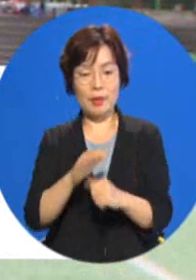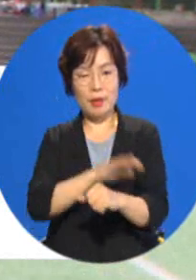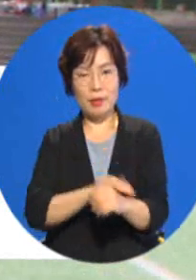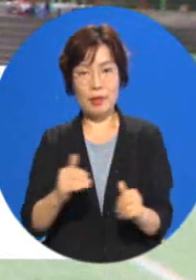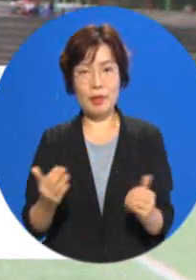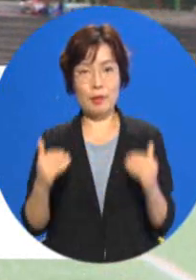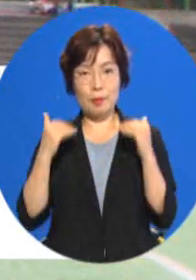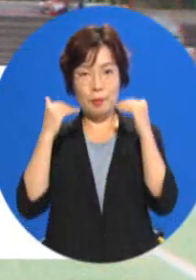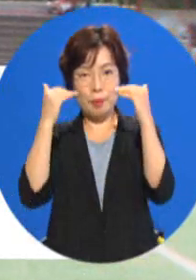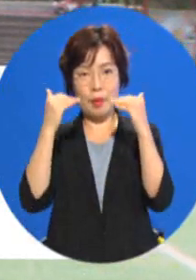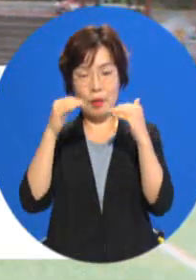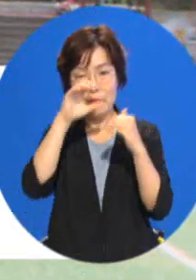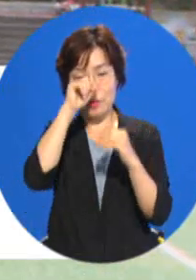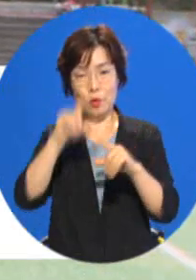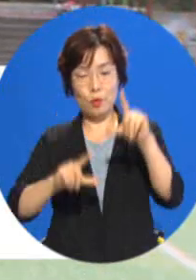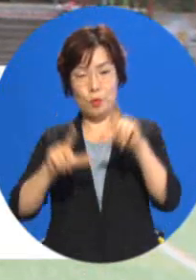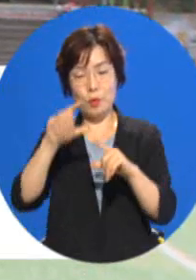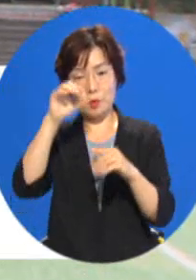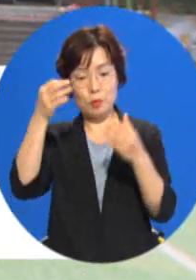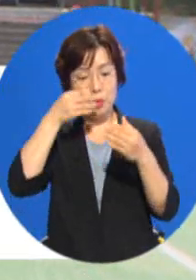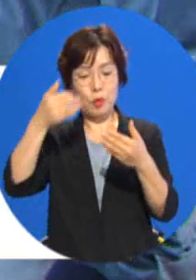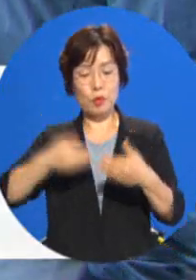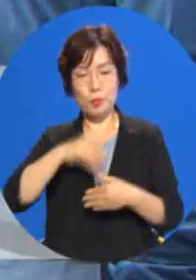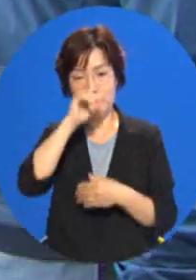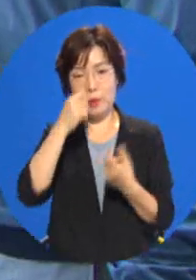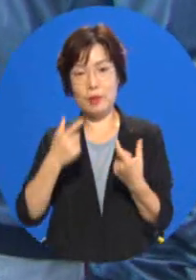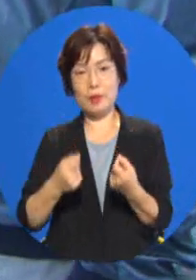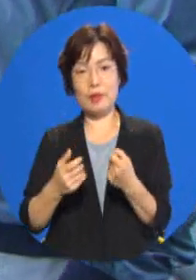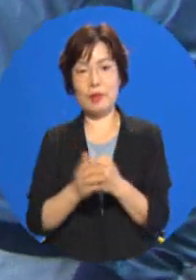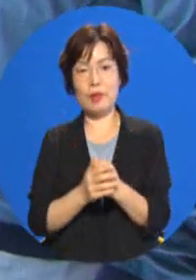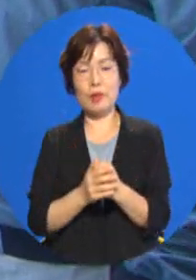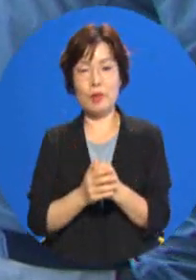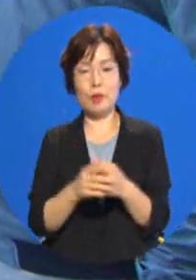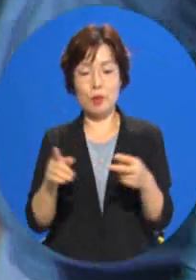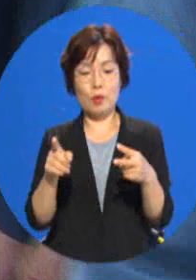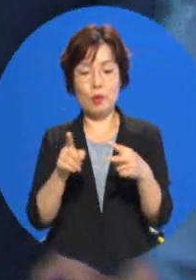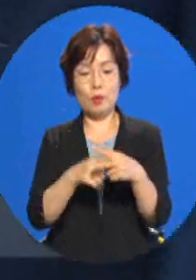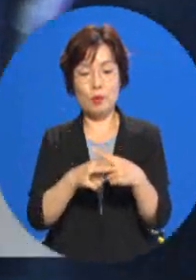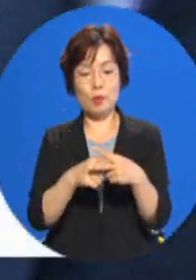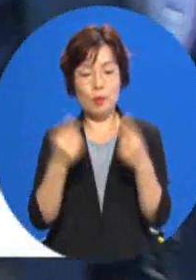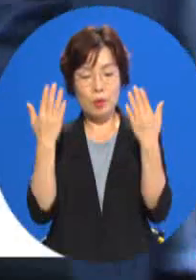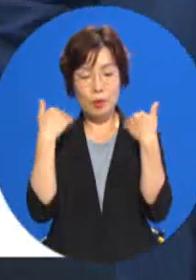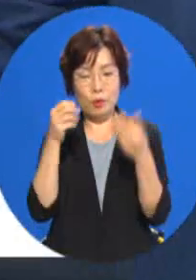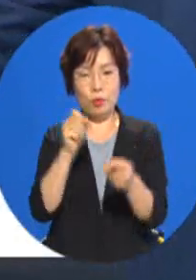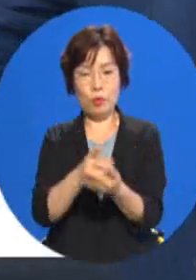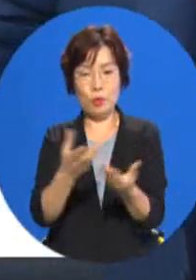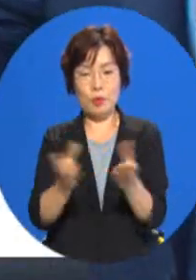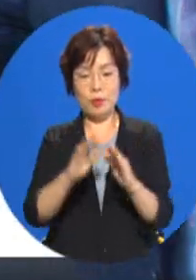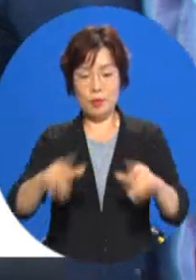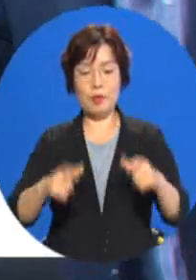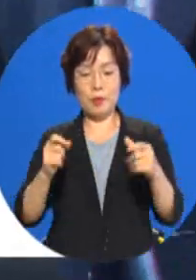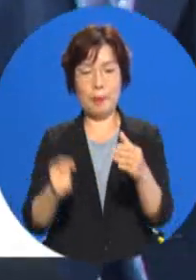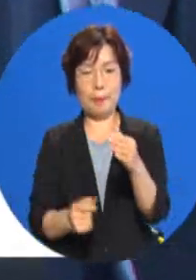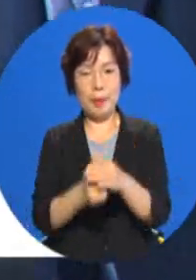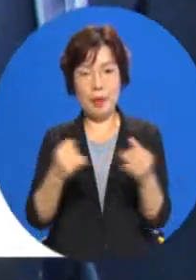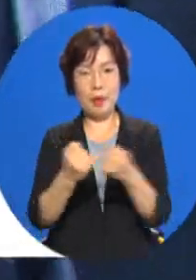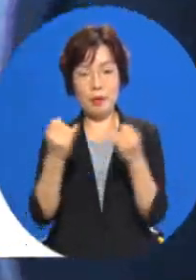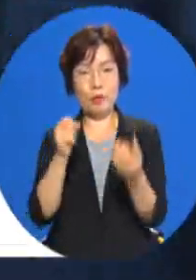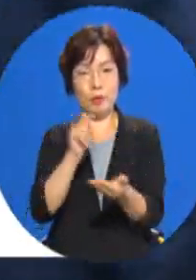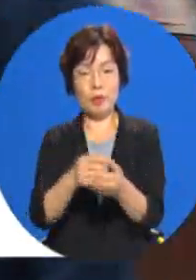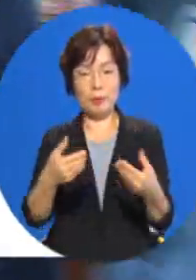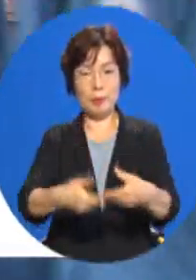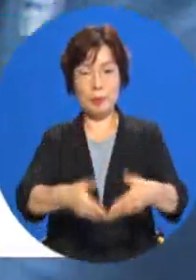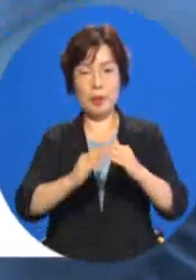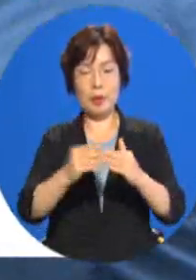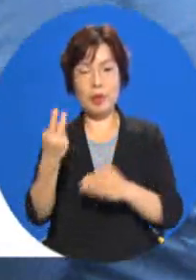성장돼서 좋은 모습 보여줬으면 좋겠습니다. 중앙초등학교 축구부가 전남 유일의 여자 축구부로 창단된 건